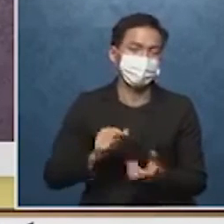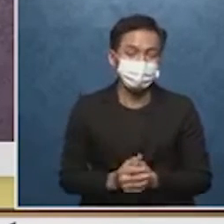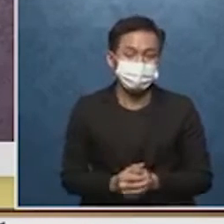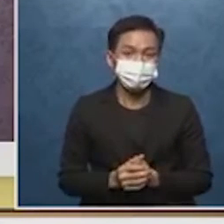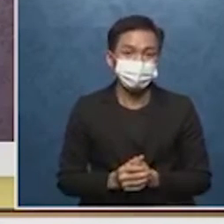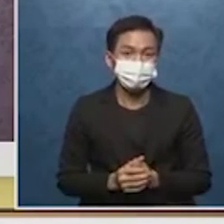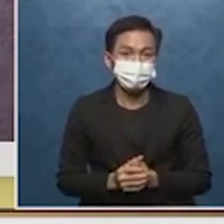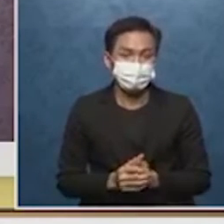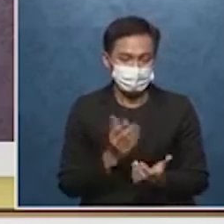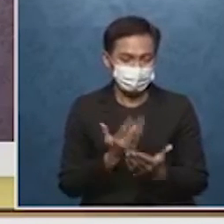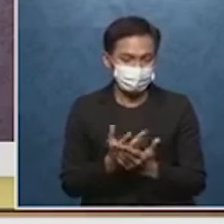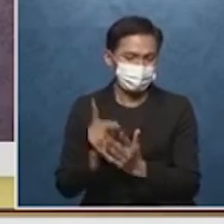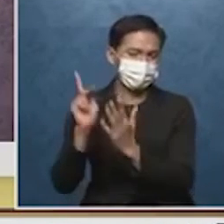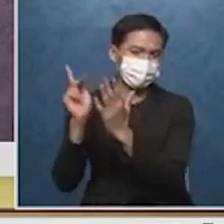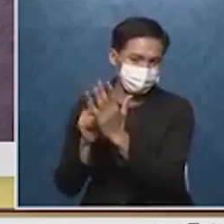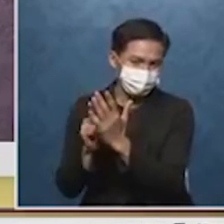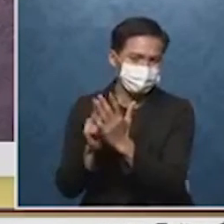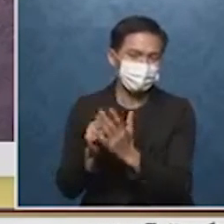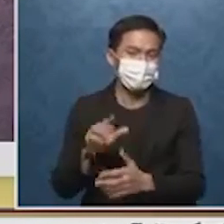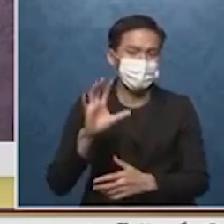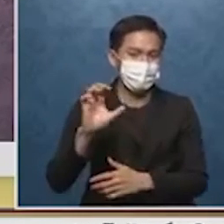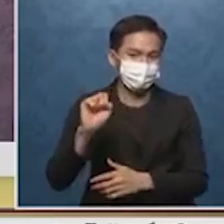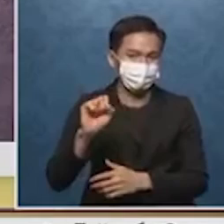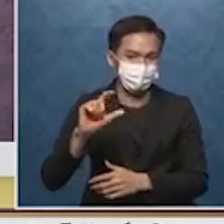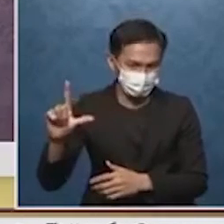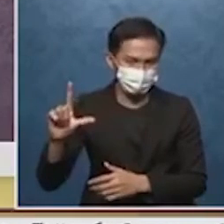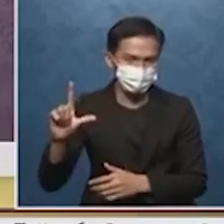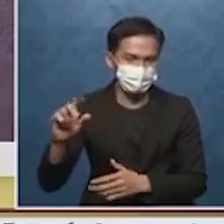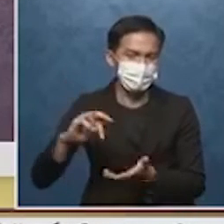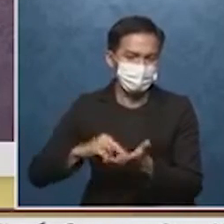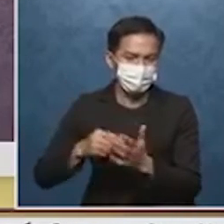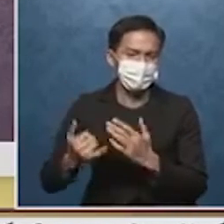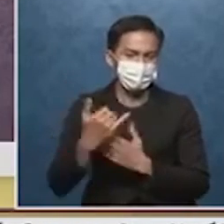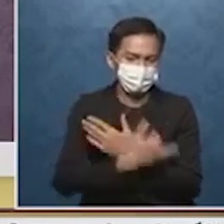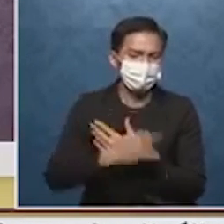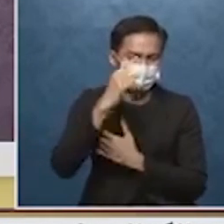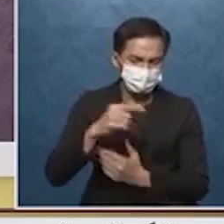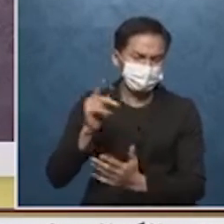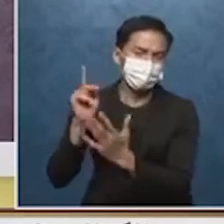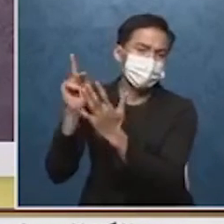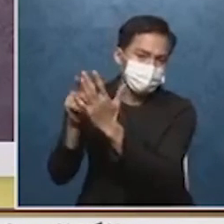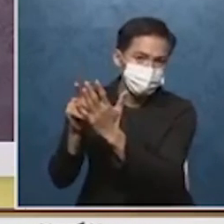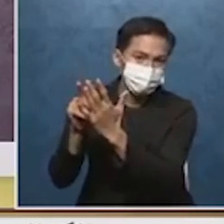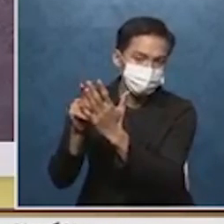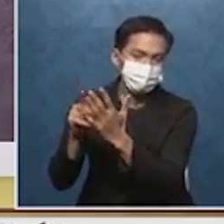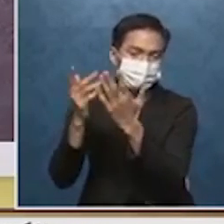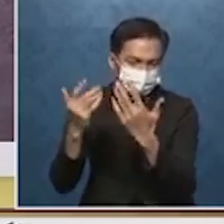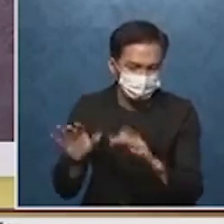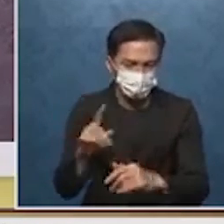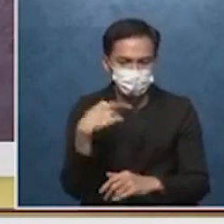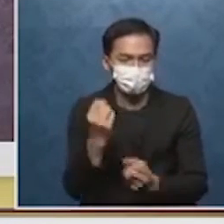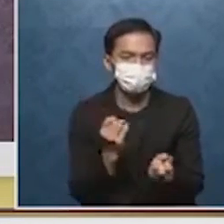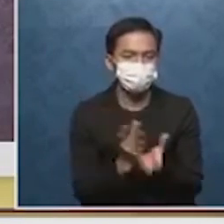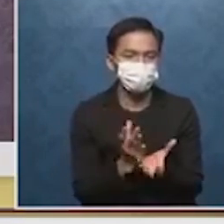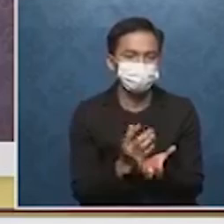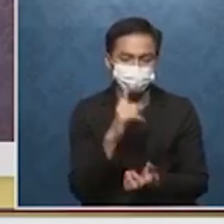เงินกู้ 500,000 ล้านเนี่ยเป็นเงินงบประมาณที่ประเทศเนี่ยจะต้องไปกู้มาและสุดท้ายเนี่ยประชาชนเนี่ยนะครับทุก